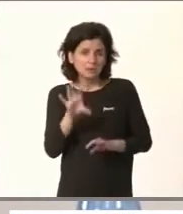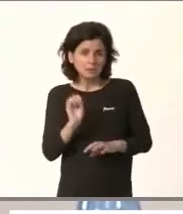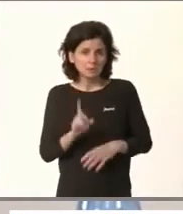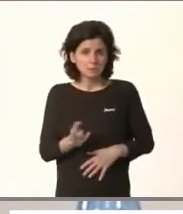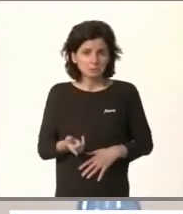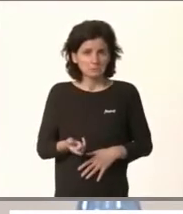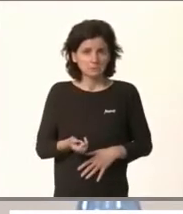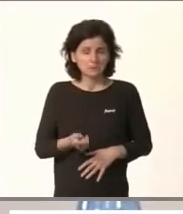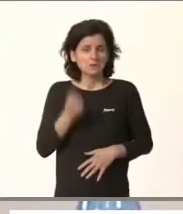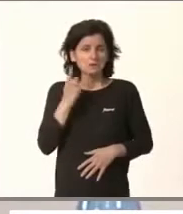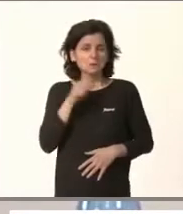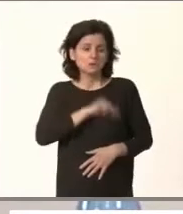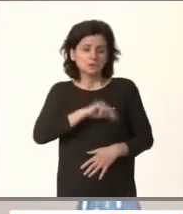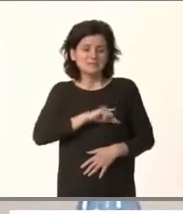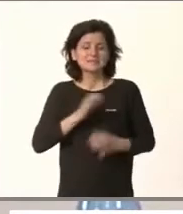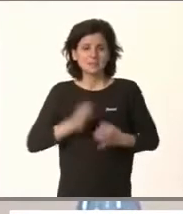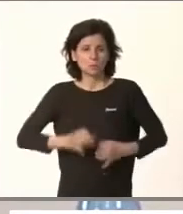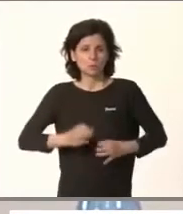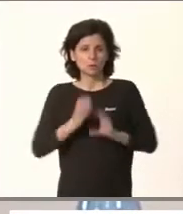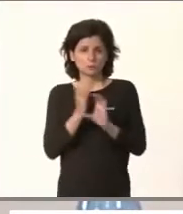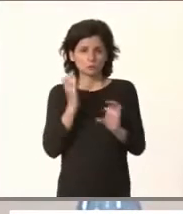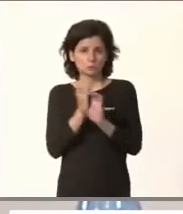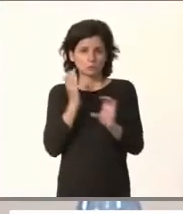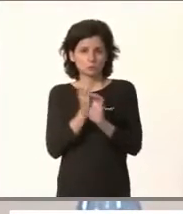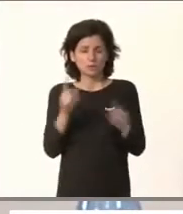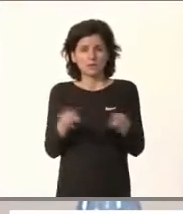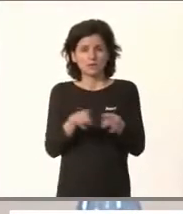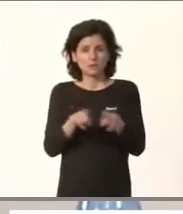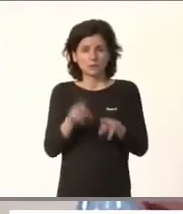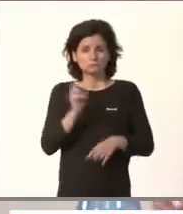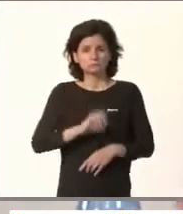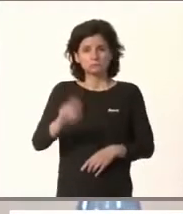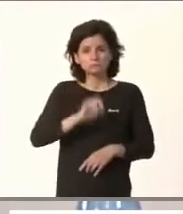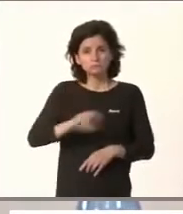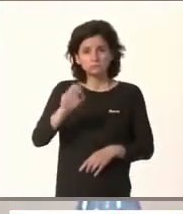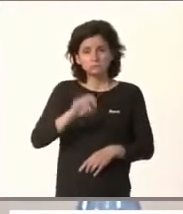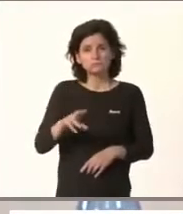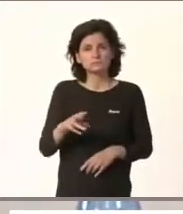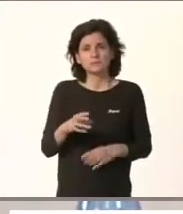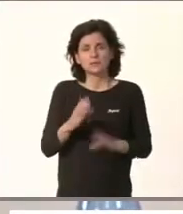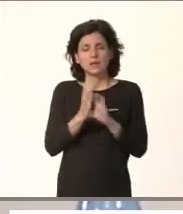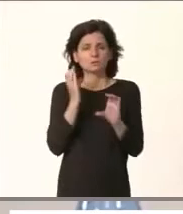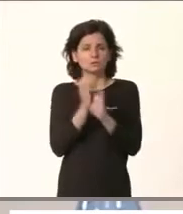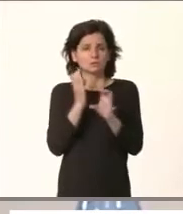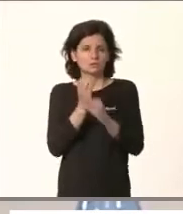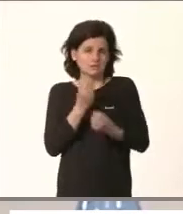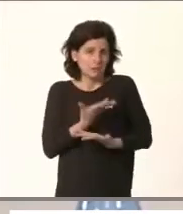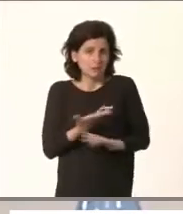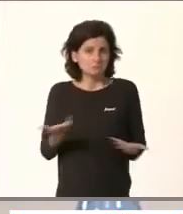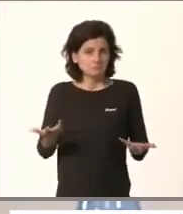Jo crec que és prou segur anar en autobús. Igual de segur que anar caminant pel carrer, te pot caure una maceta també, no sé si està referint-se a